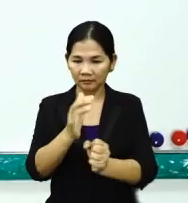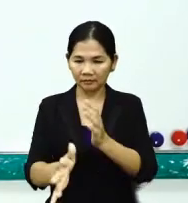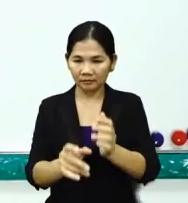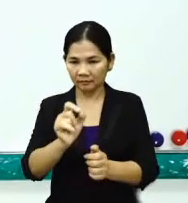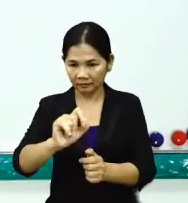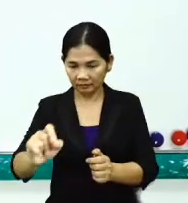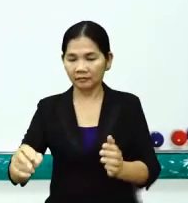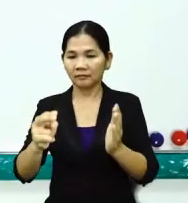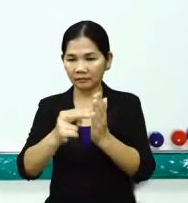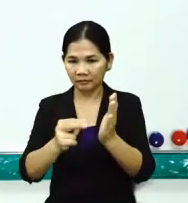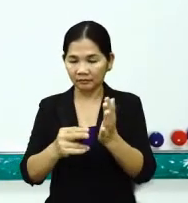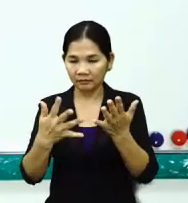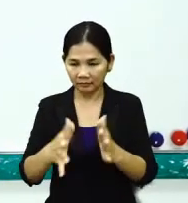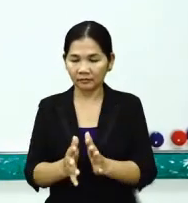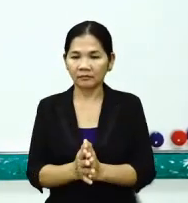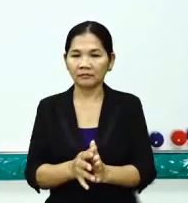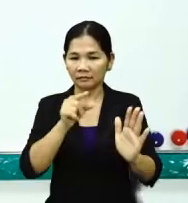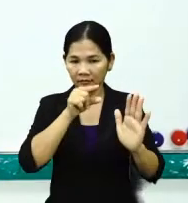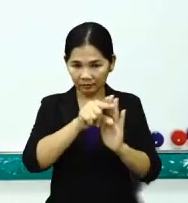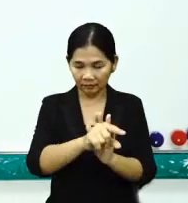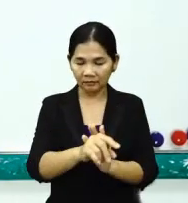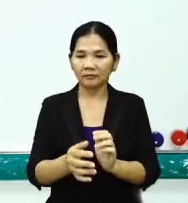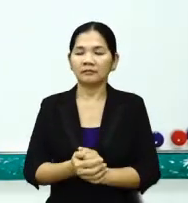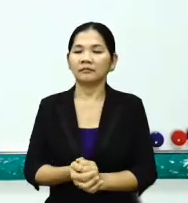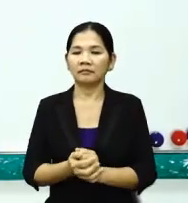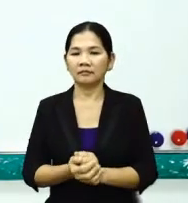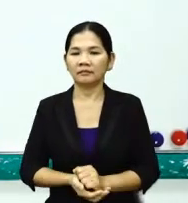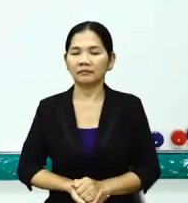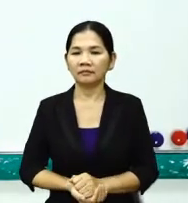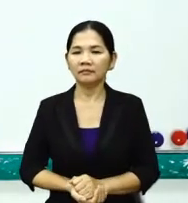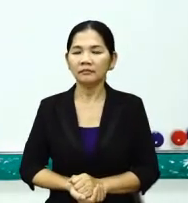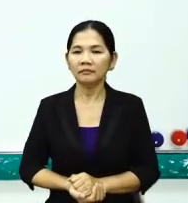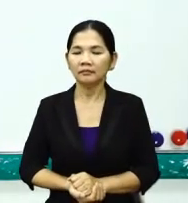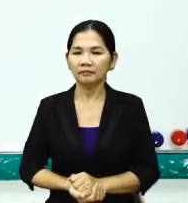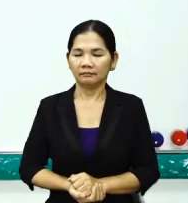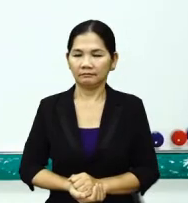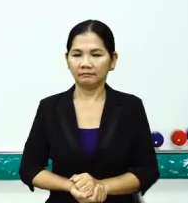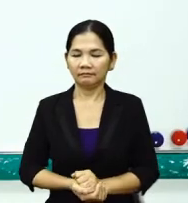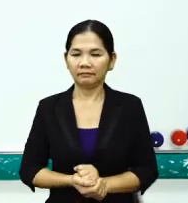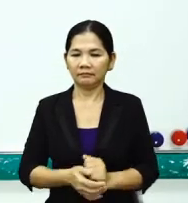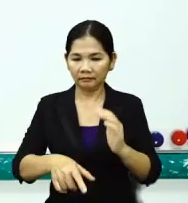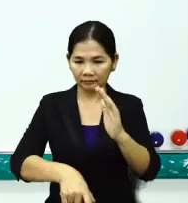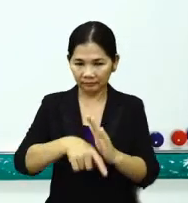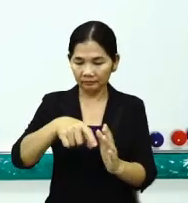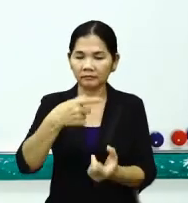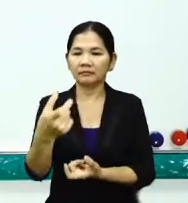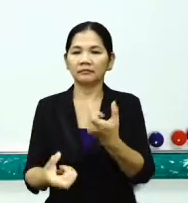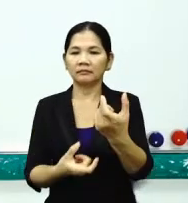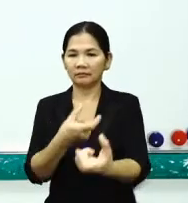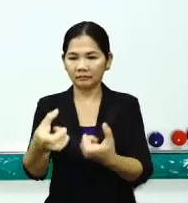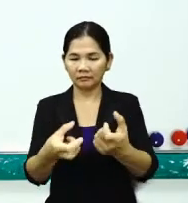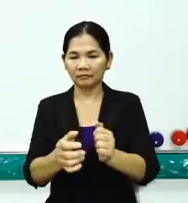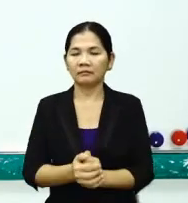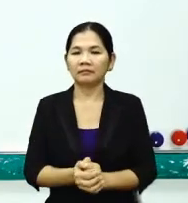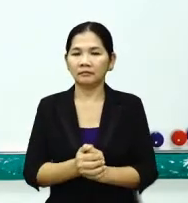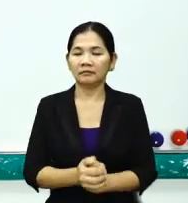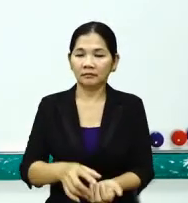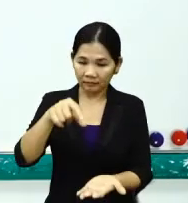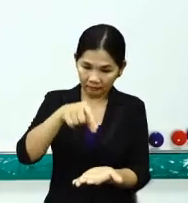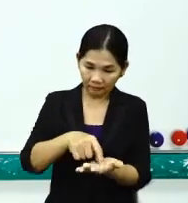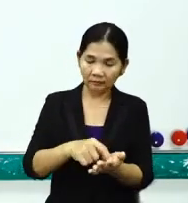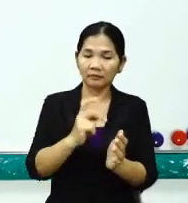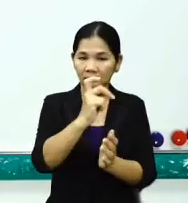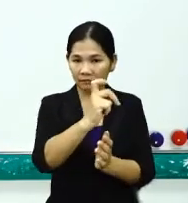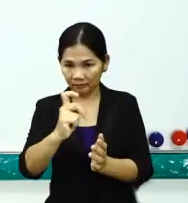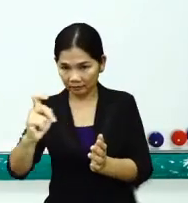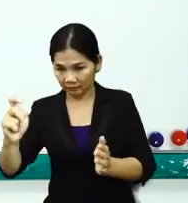sẽ khlâm xá chà con sạch sẽ chùm nón chương nặng cà đá lý mất con ạ cá lụ đầu con sẽ xây trong cái đá mà hai con cụ bình